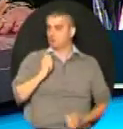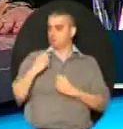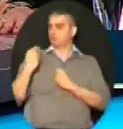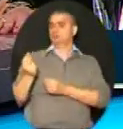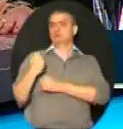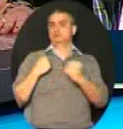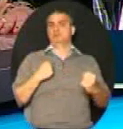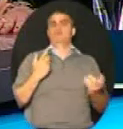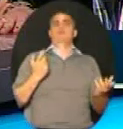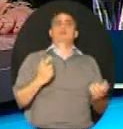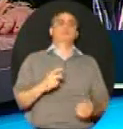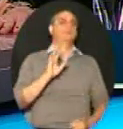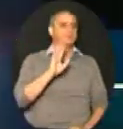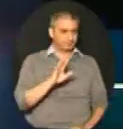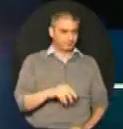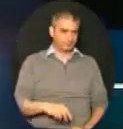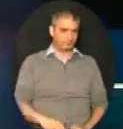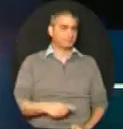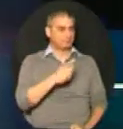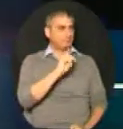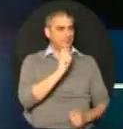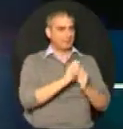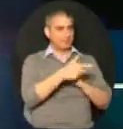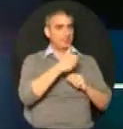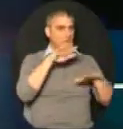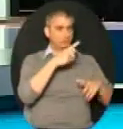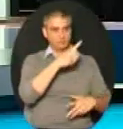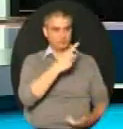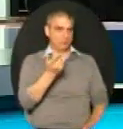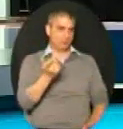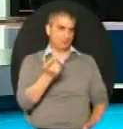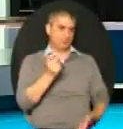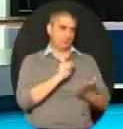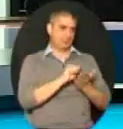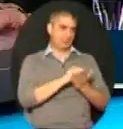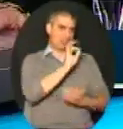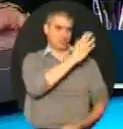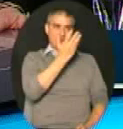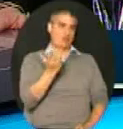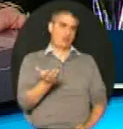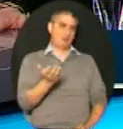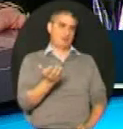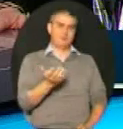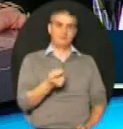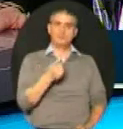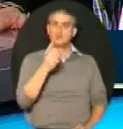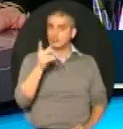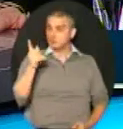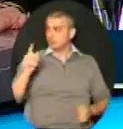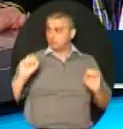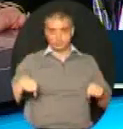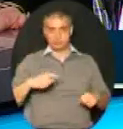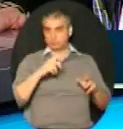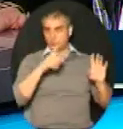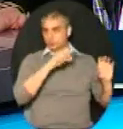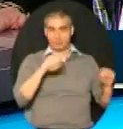השמאל בו במדינת ישראל. פשוט נגד. אני פשוט נגד. שלדון אדלסון. ועוד משפט לאיילת. עם כל